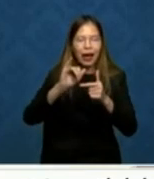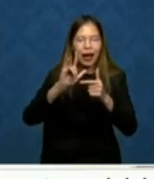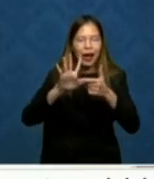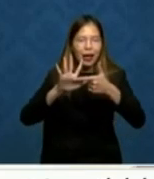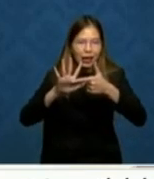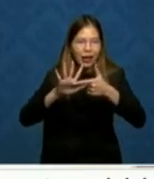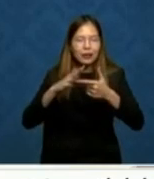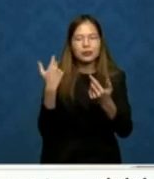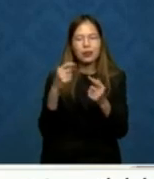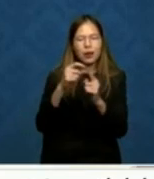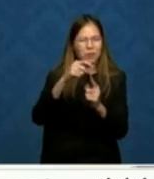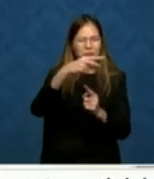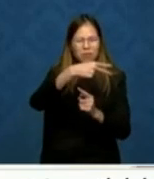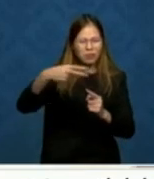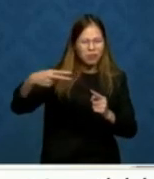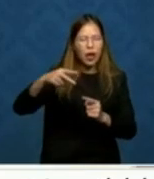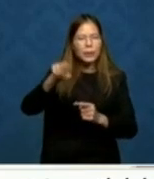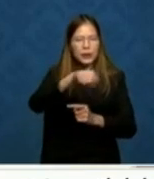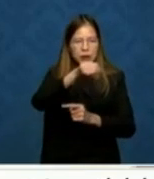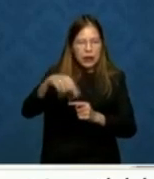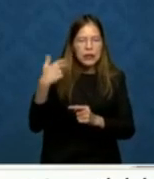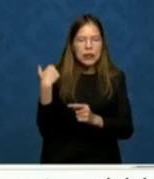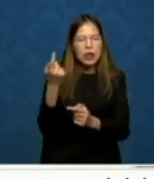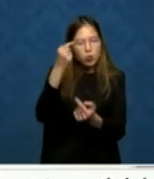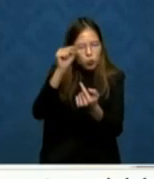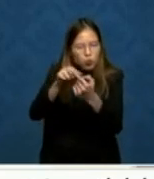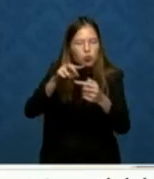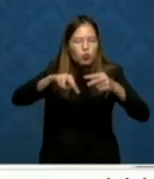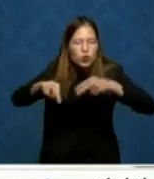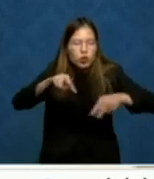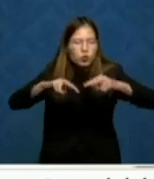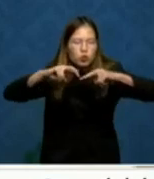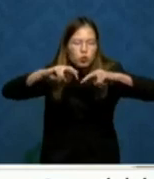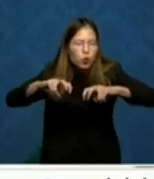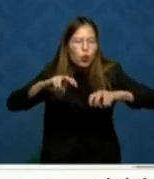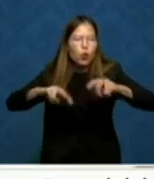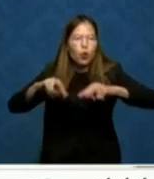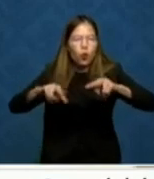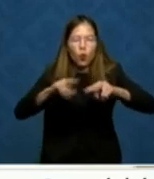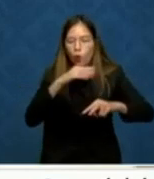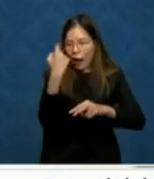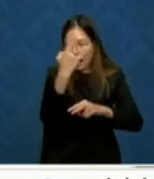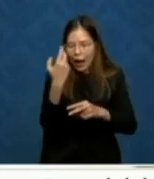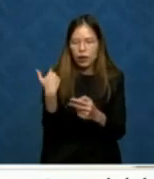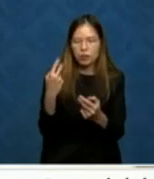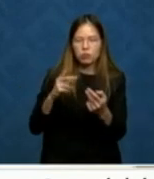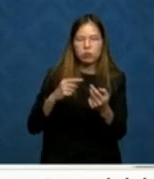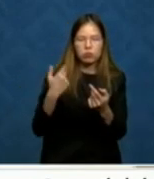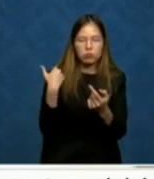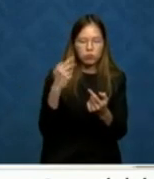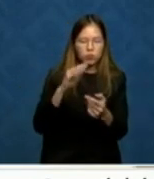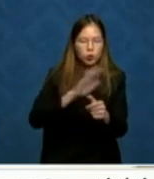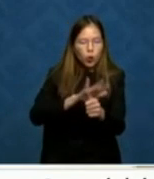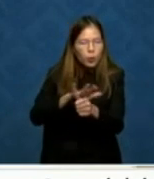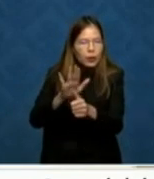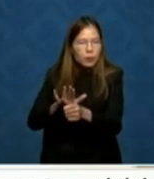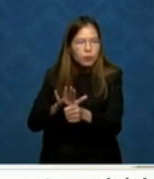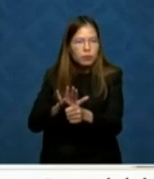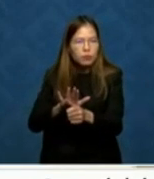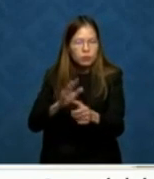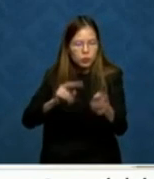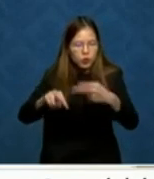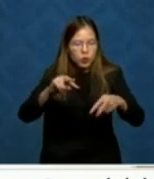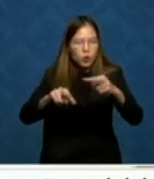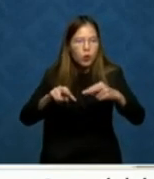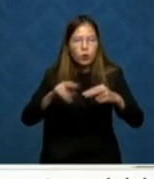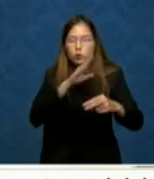in proof หรือมาตรฐานการพิสูจน์ผู้ใดเป็นผู้ถูกกล่าวอ้างผู้นั้นเป็นผู้ต้องนำสืบแต่พอเราพูด